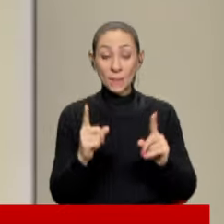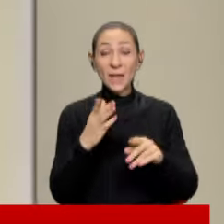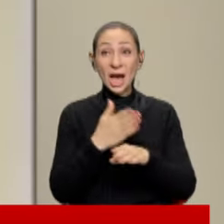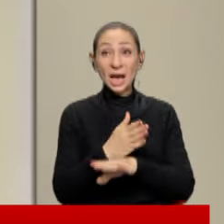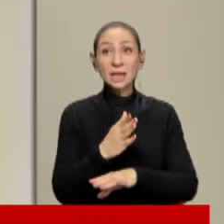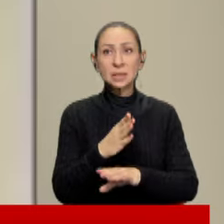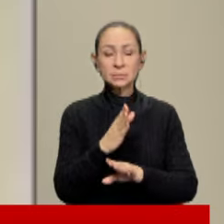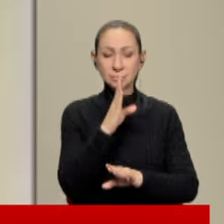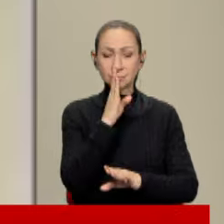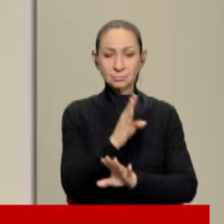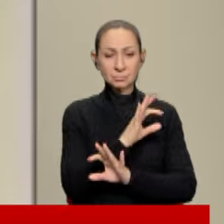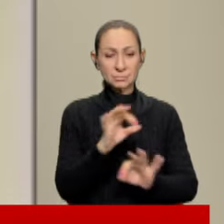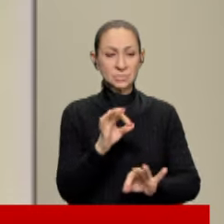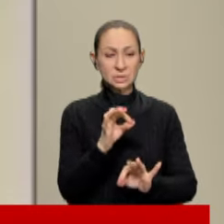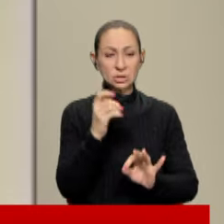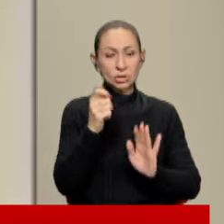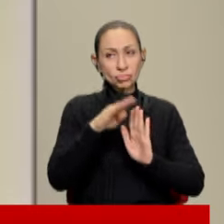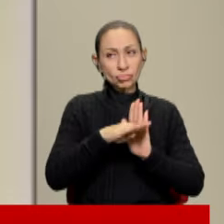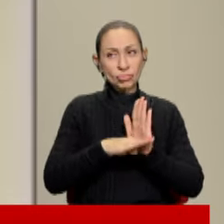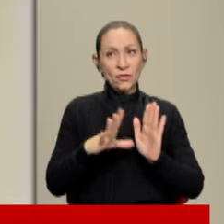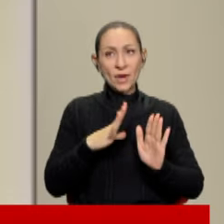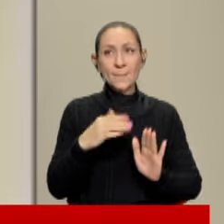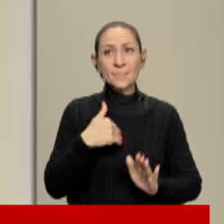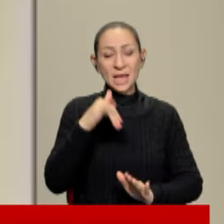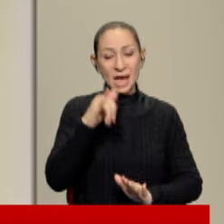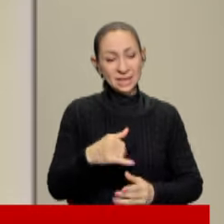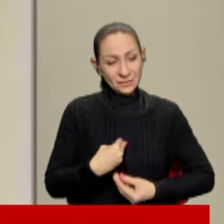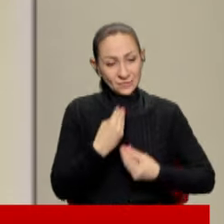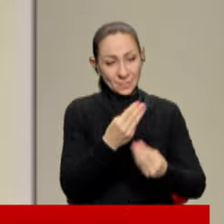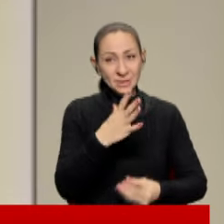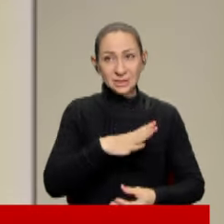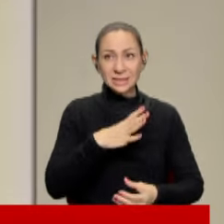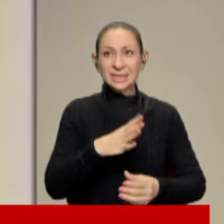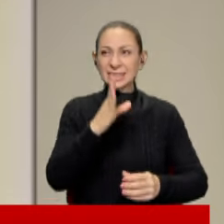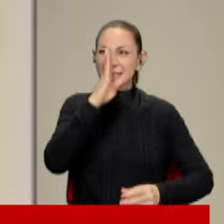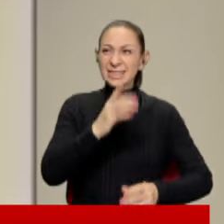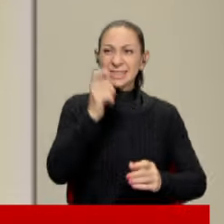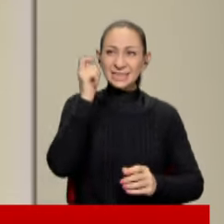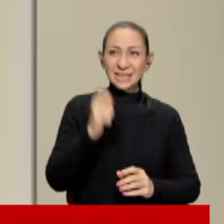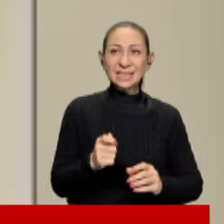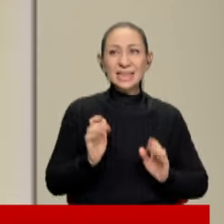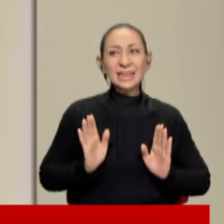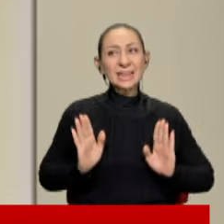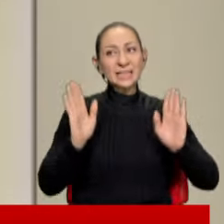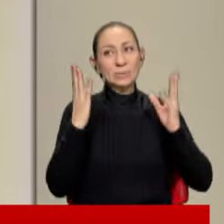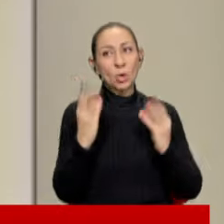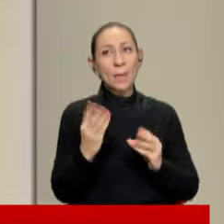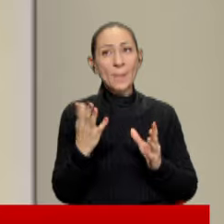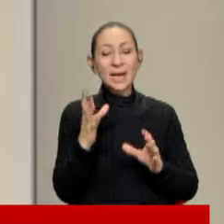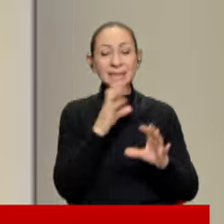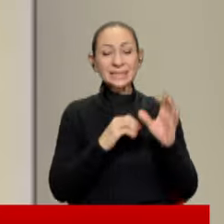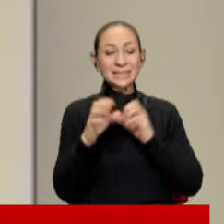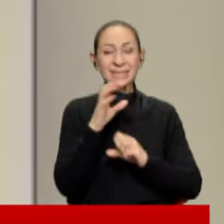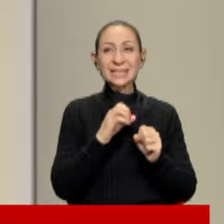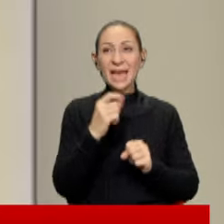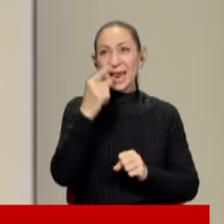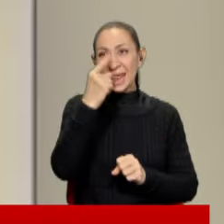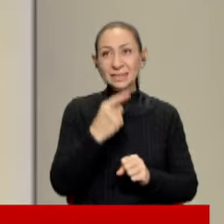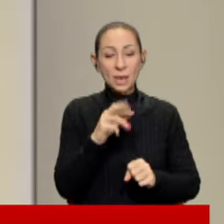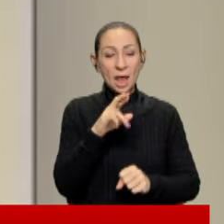hakikaten subjektif kriterler var. Biz bir hakkın teslimi için subjektif kriterlere teslim olup ama öyle gizli kapaklı